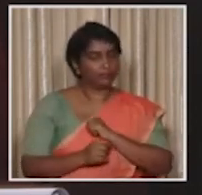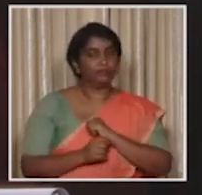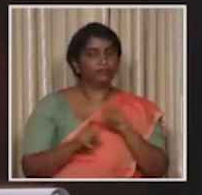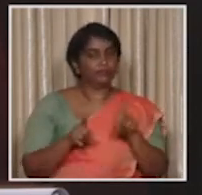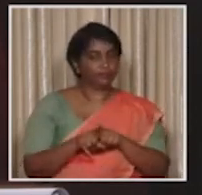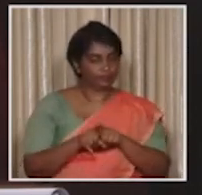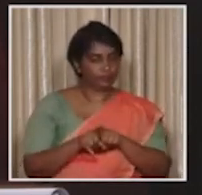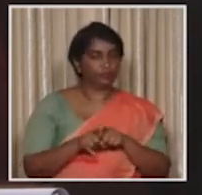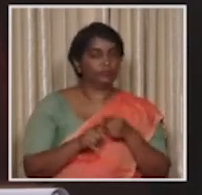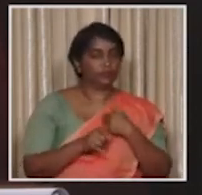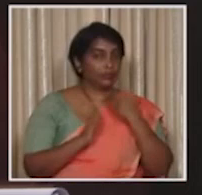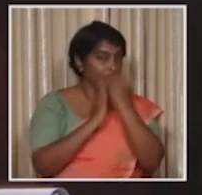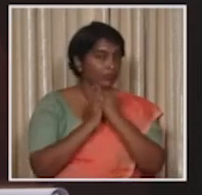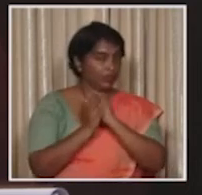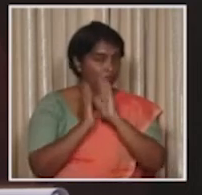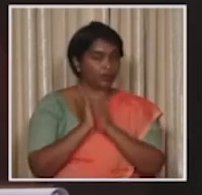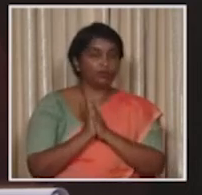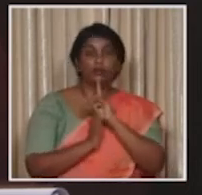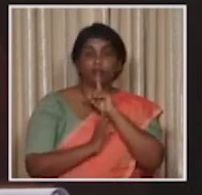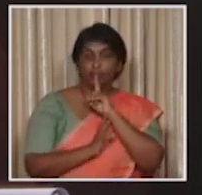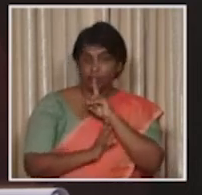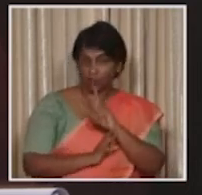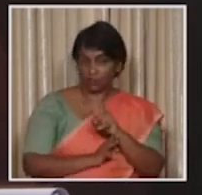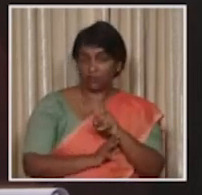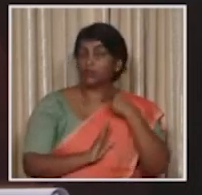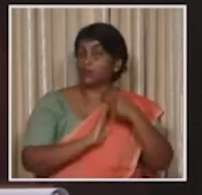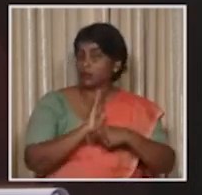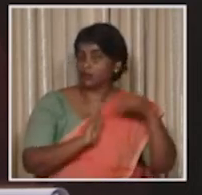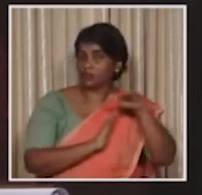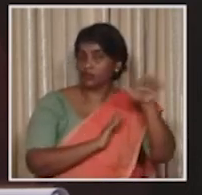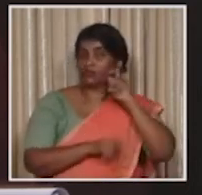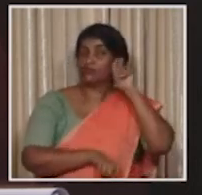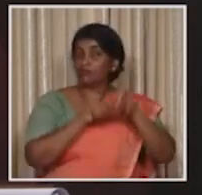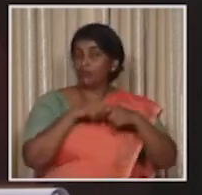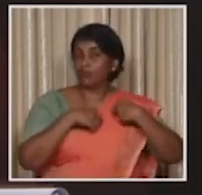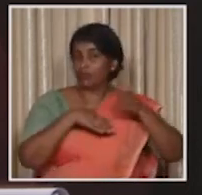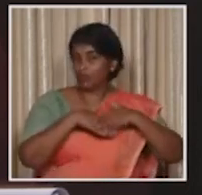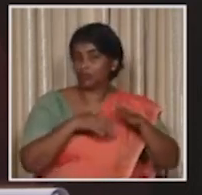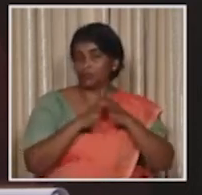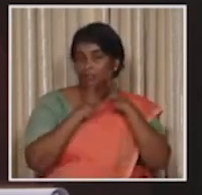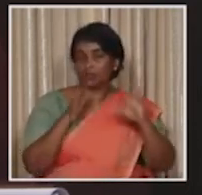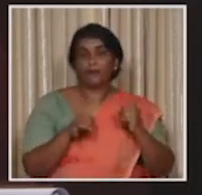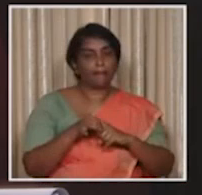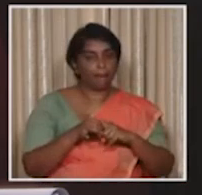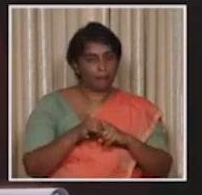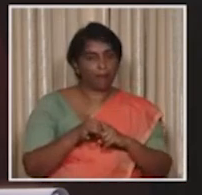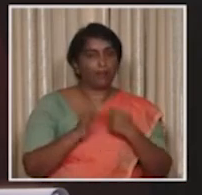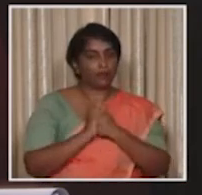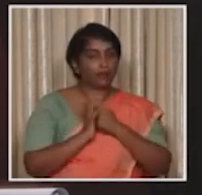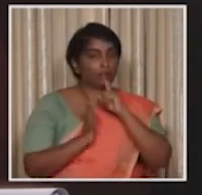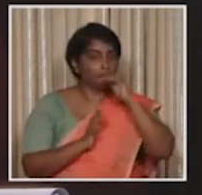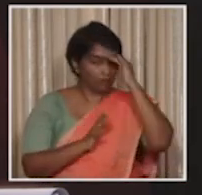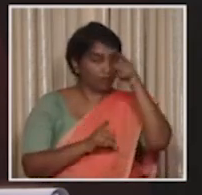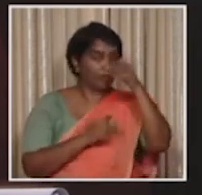මම මේ කරුණු කාරණා ඉදිරිපත් කරේ රටේ ජනතාව මුහුණ දෙන බරපතල ප්‍රශ්නයක් හැටියට. ගරු